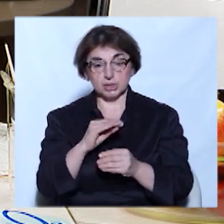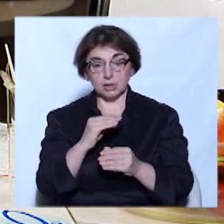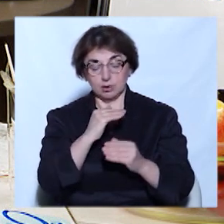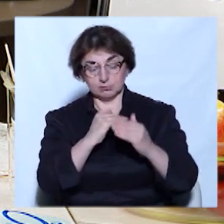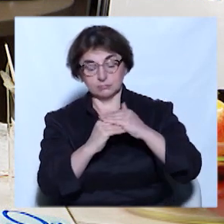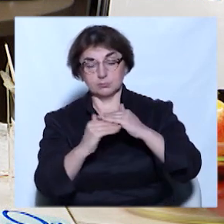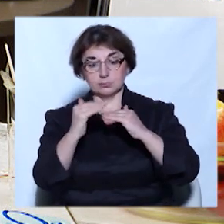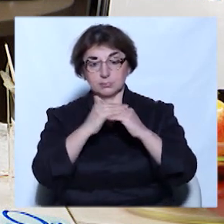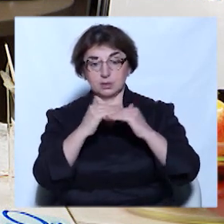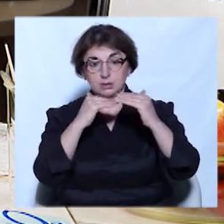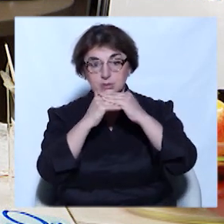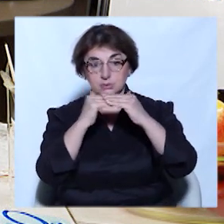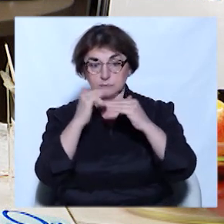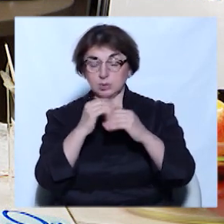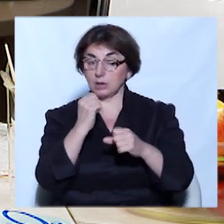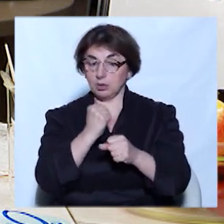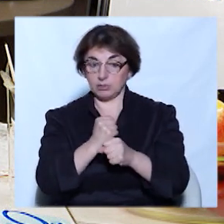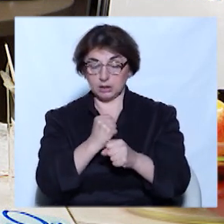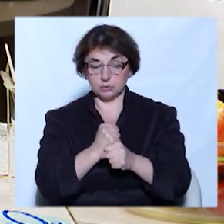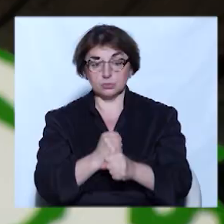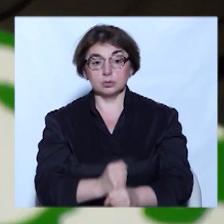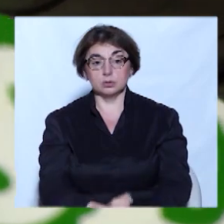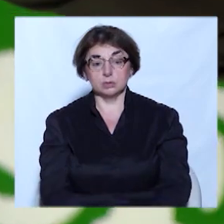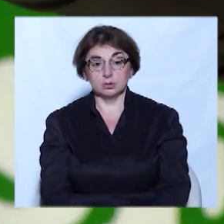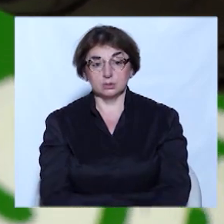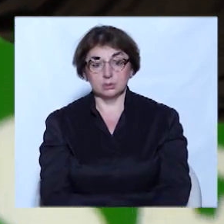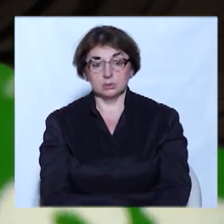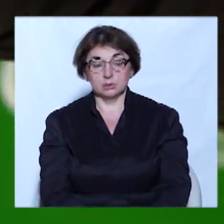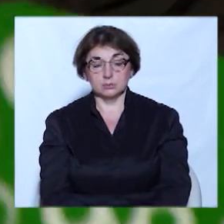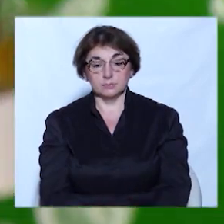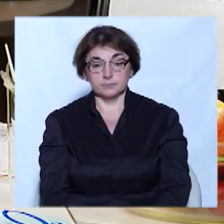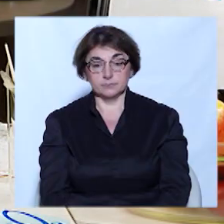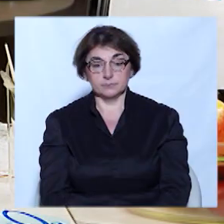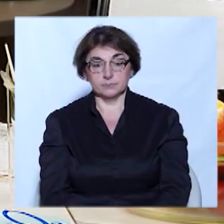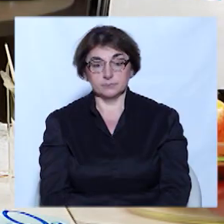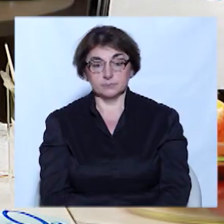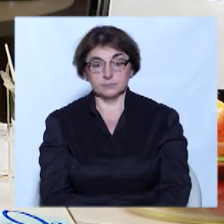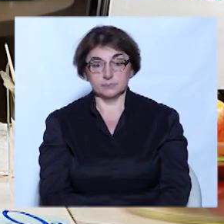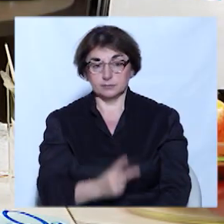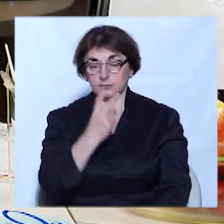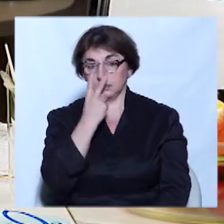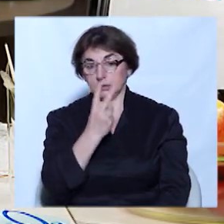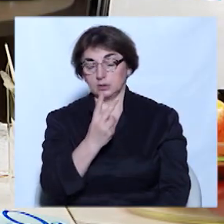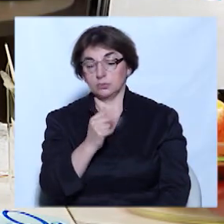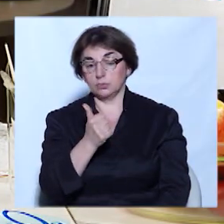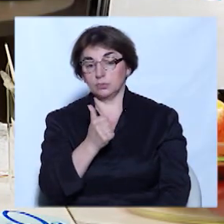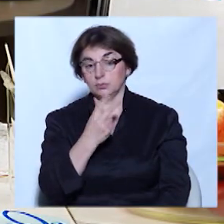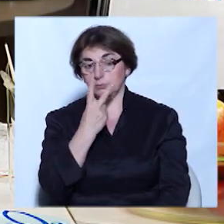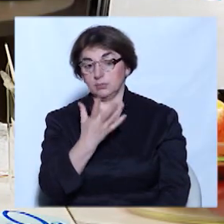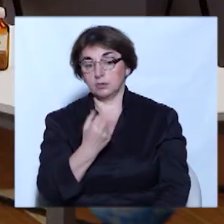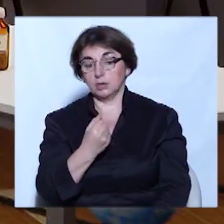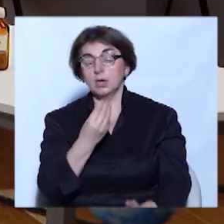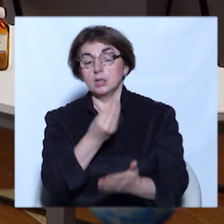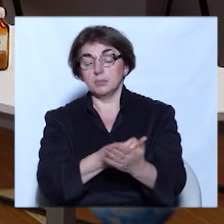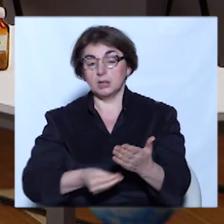ფენებად უნდა ავაგოთ ეს ჩვენი გასაფილტრის საშუალება. ნახშირი. ნახეთ?